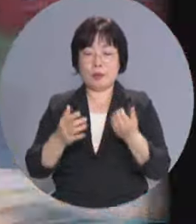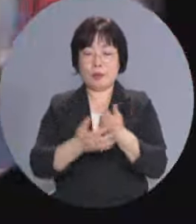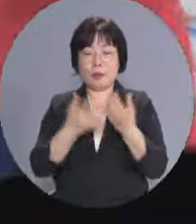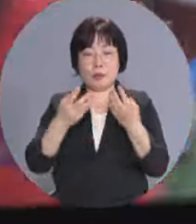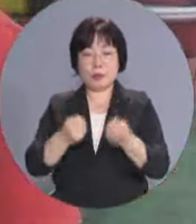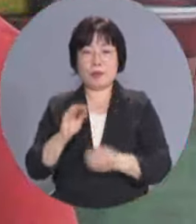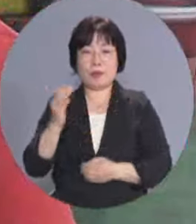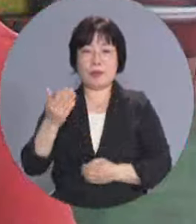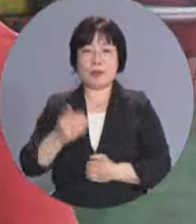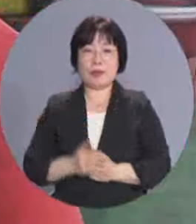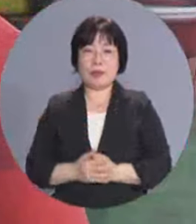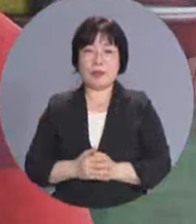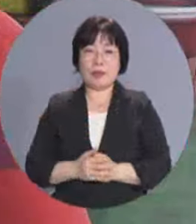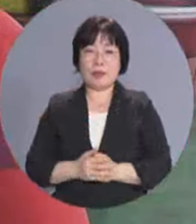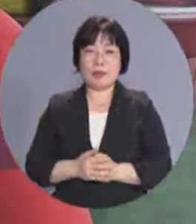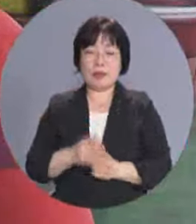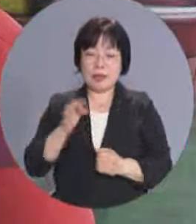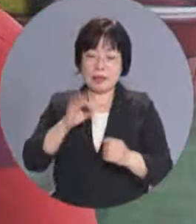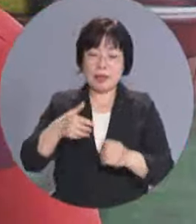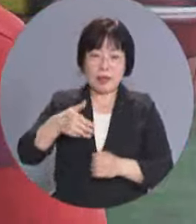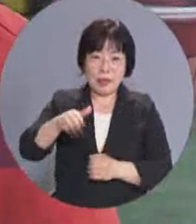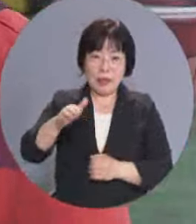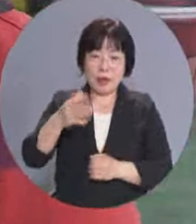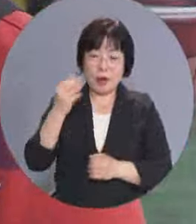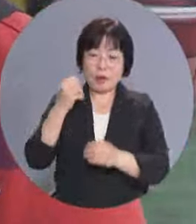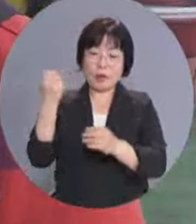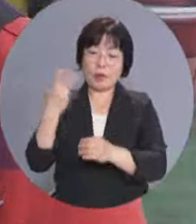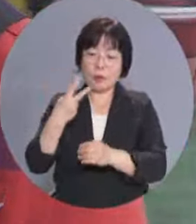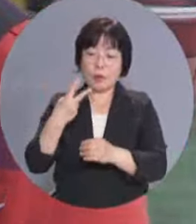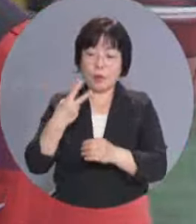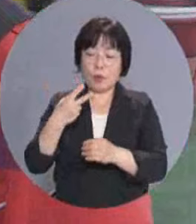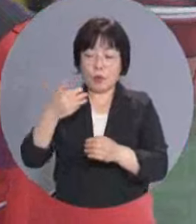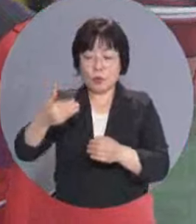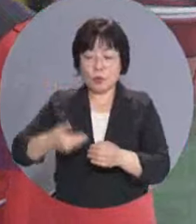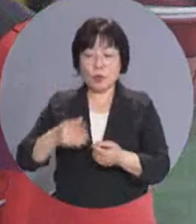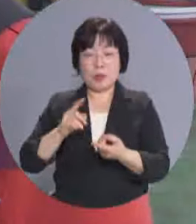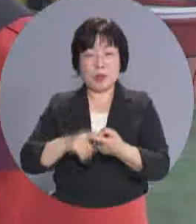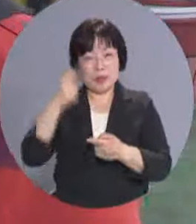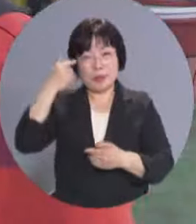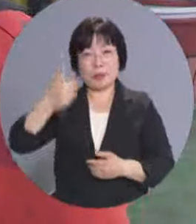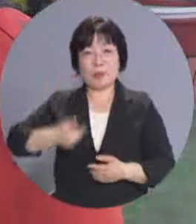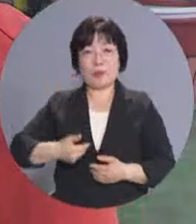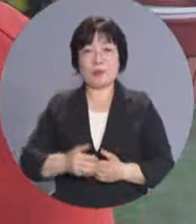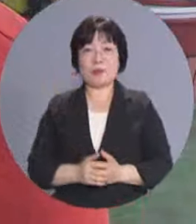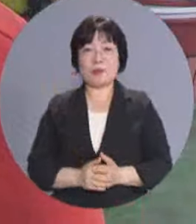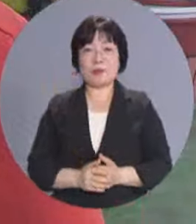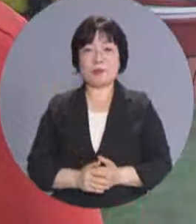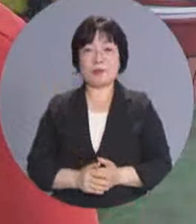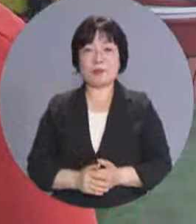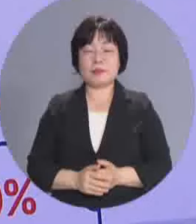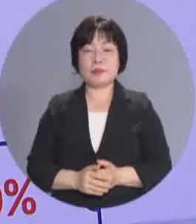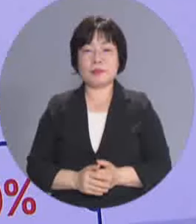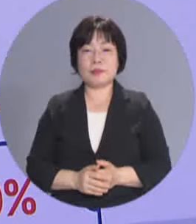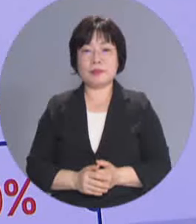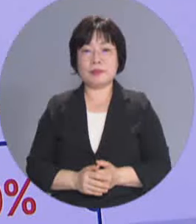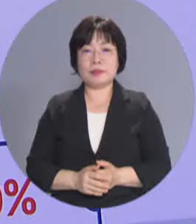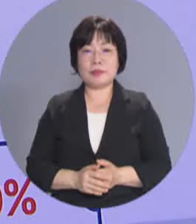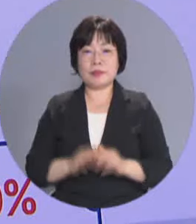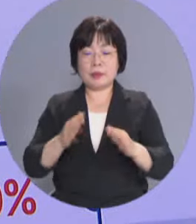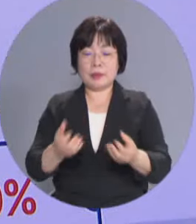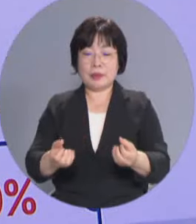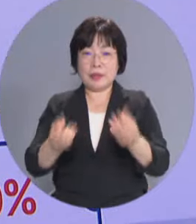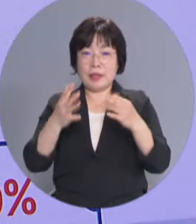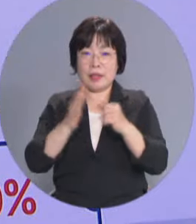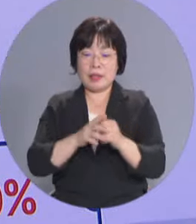되지요. 차가 가면서 언제 또 주냐고 이제 그래서 물어보는 분들도 많아요. 이번